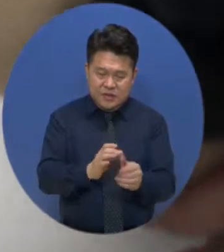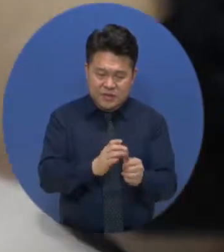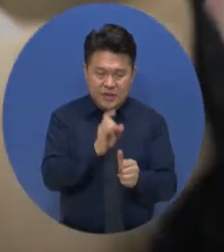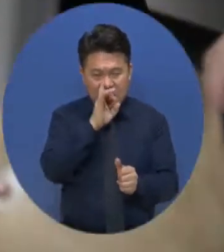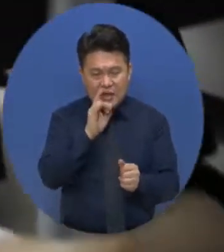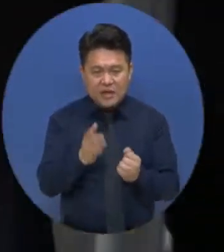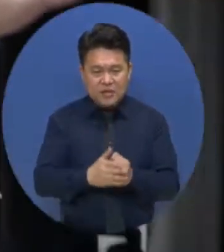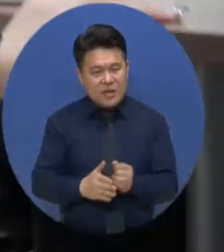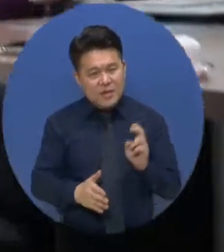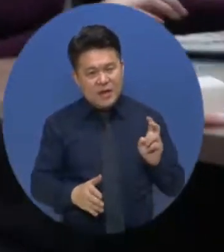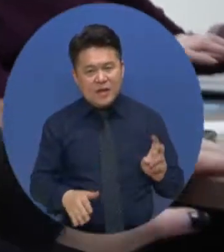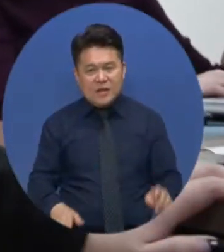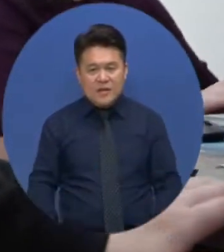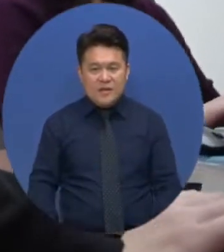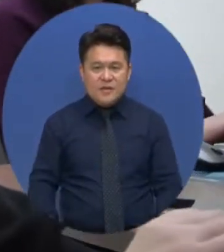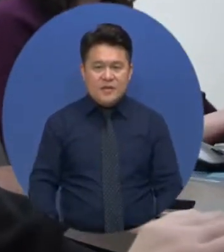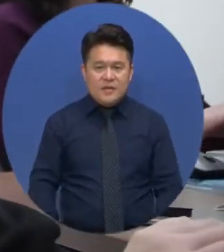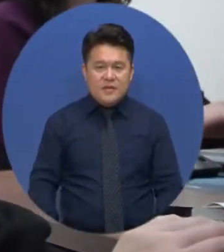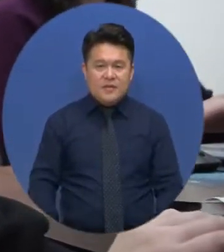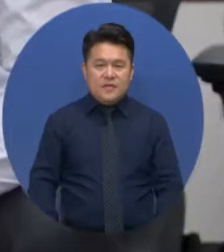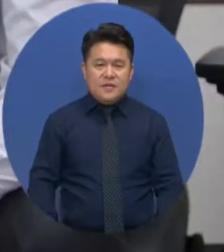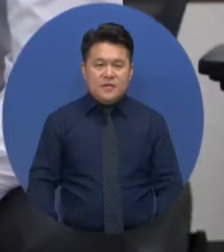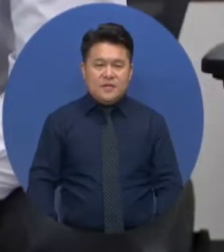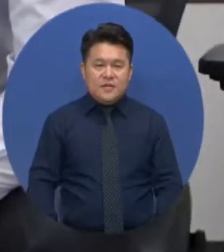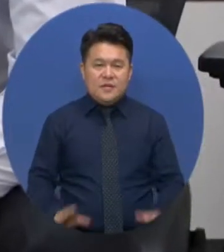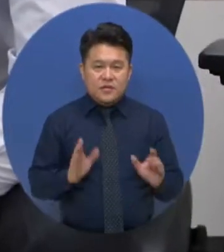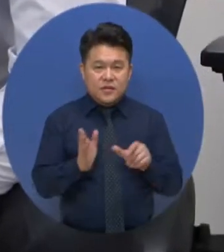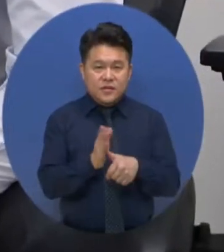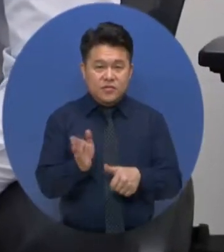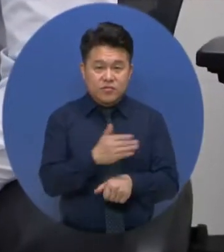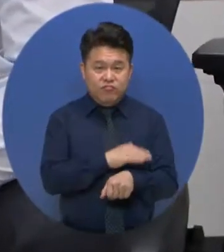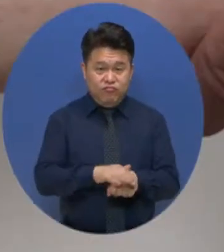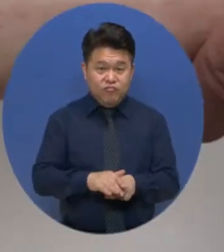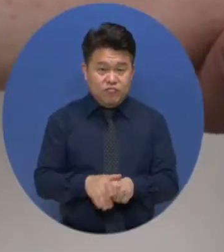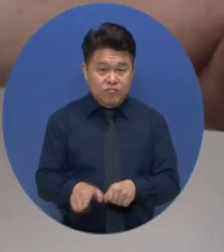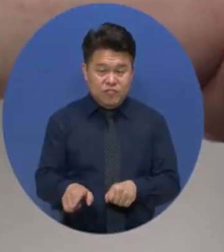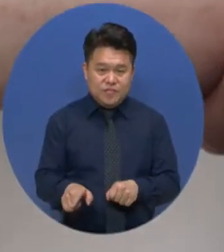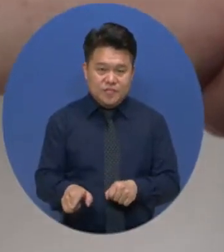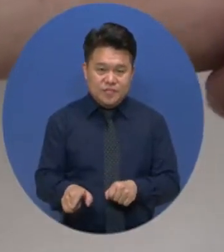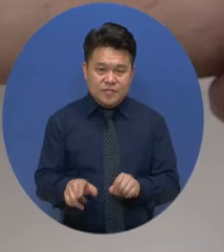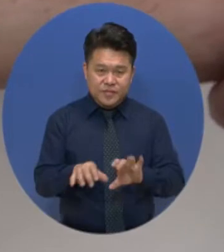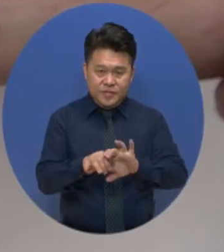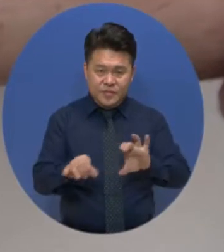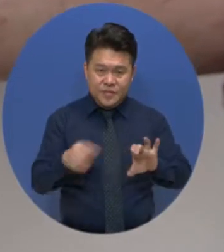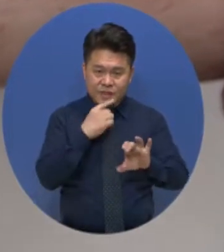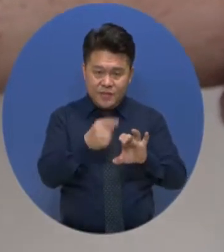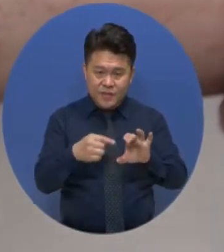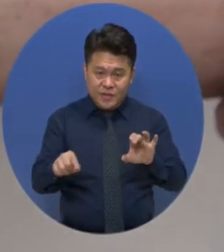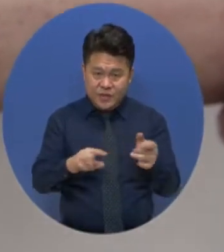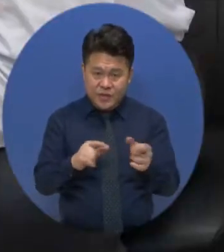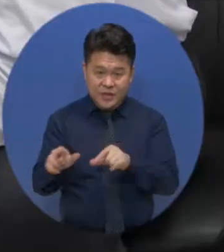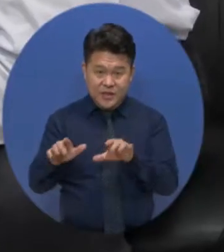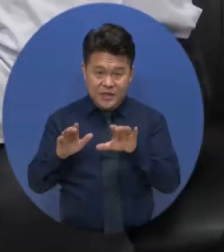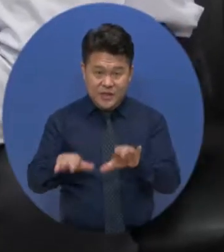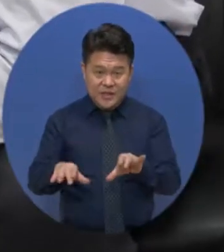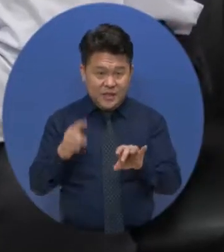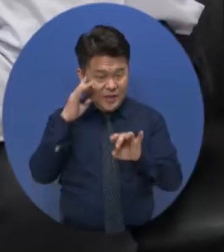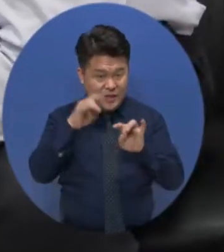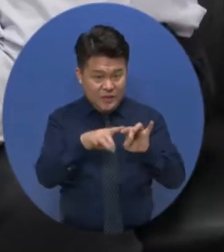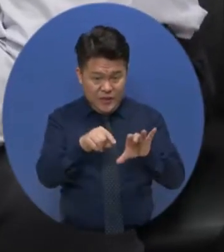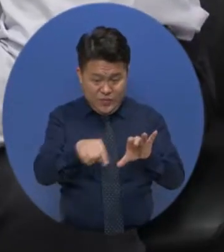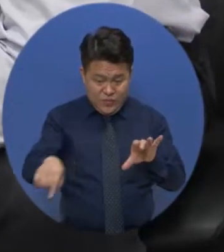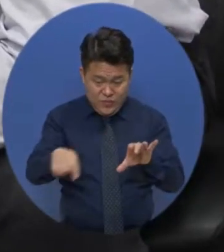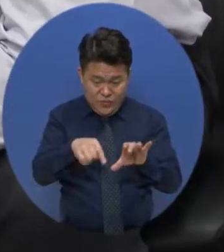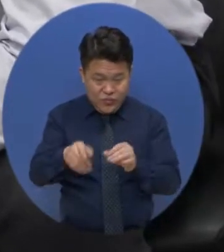수 없어서 그런지 어려서부터 잘 유지한 거잖아. 요 사이에 혈관이랑 아슬아슬하게 신경이랑